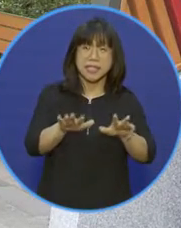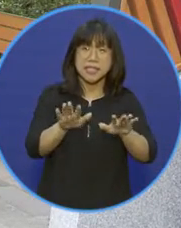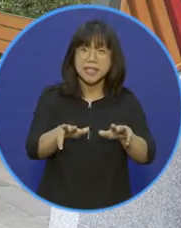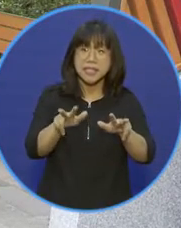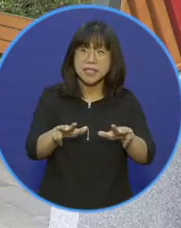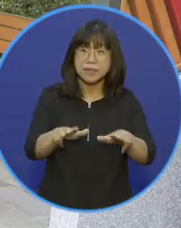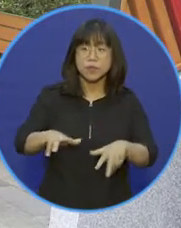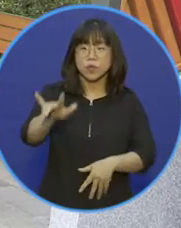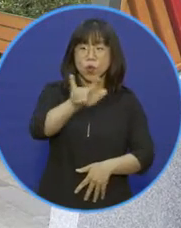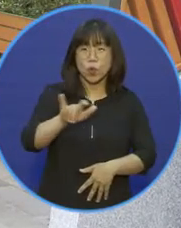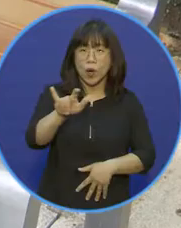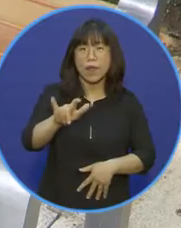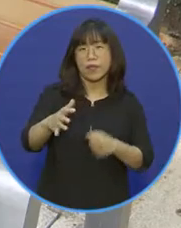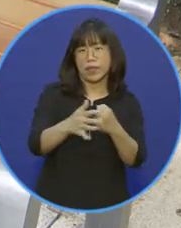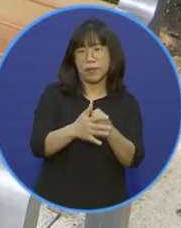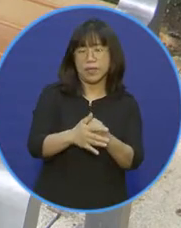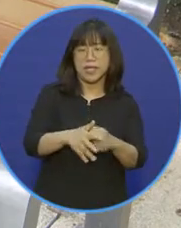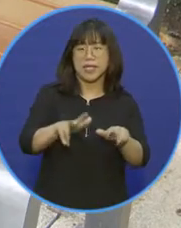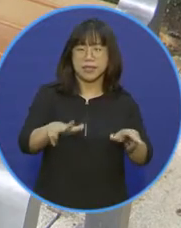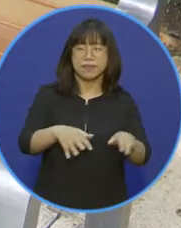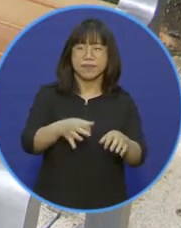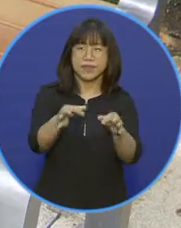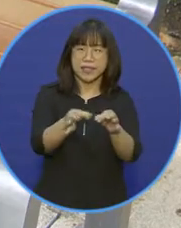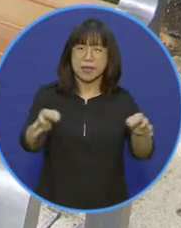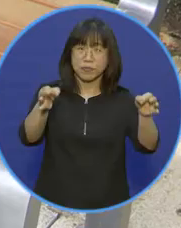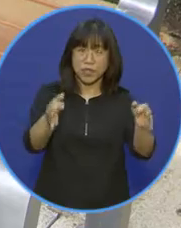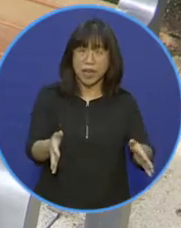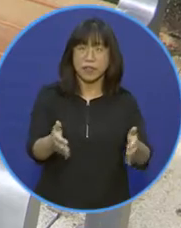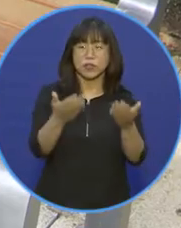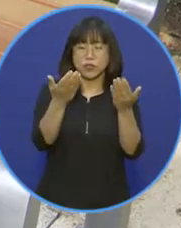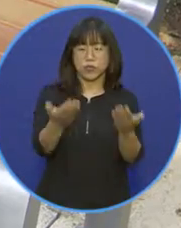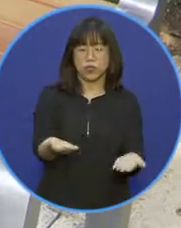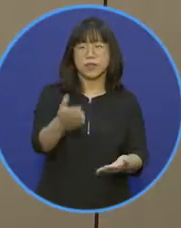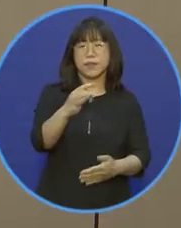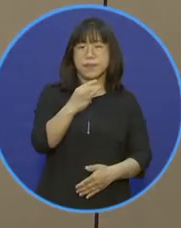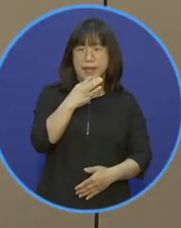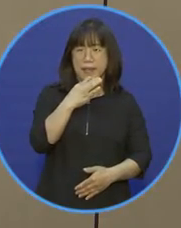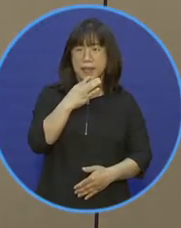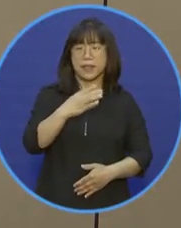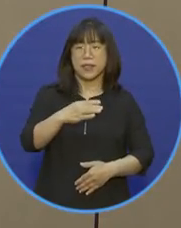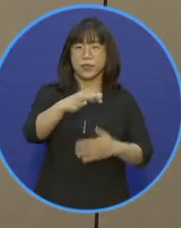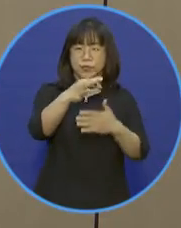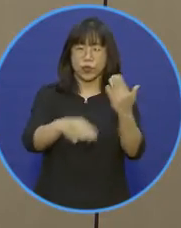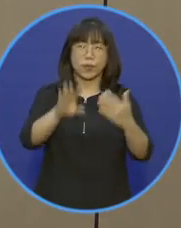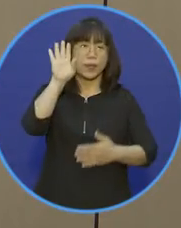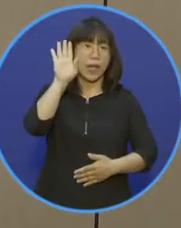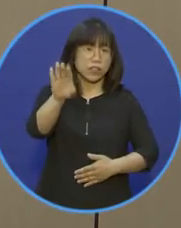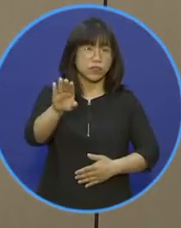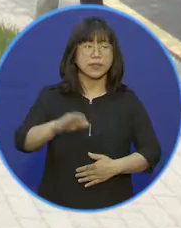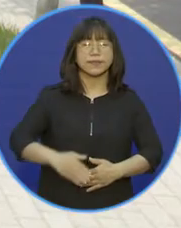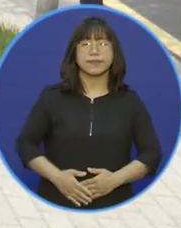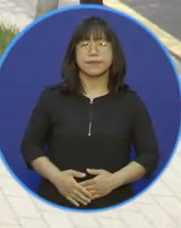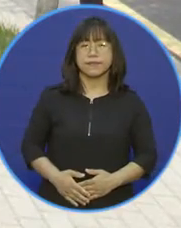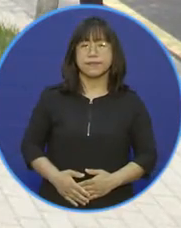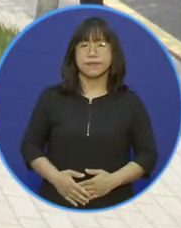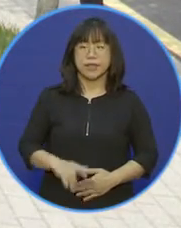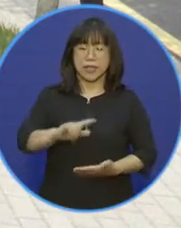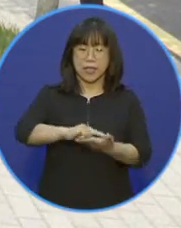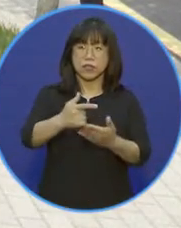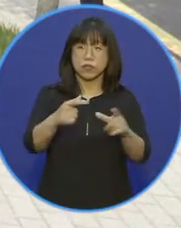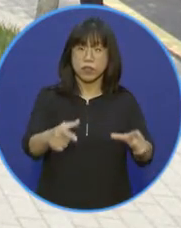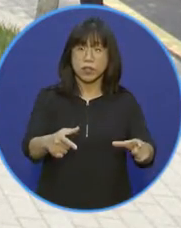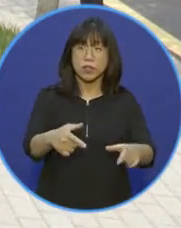단 코로나19 확산 방지를 위해 당분간 휴식 공간으로만 운영되며 프로그램은 차후 결정될 예정입니다.